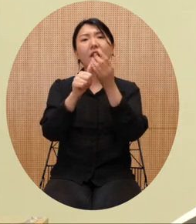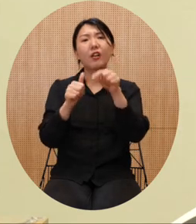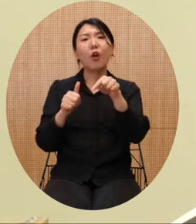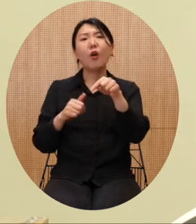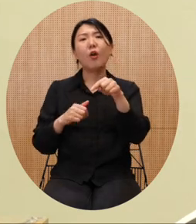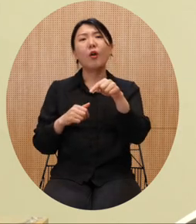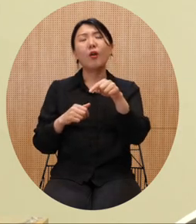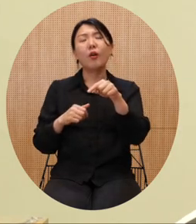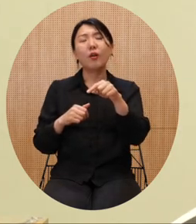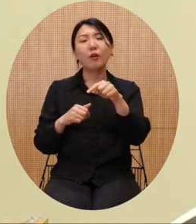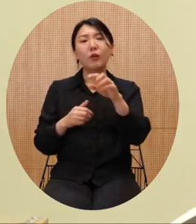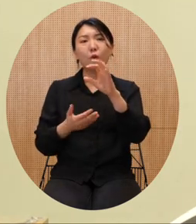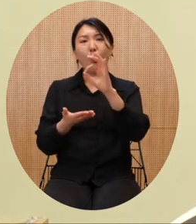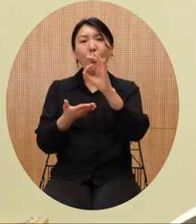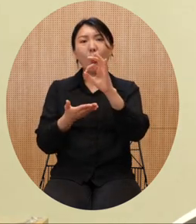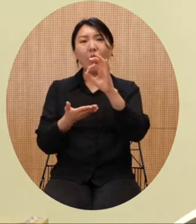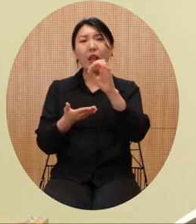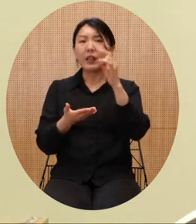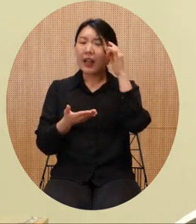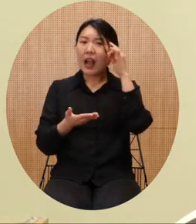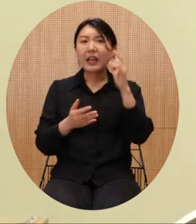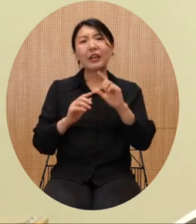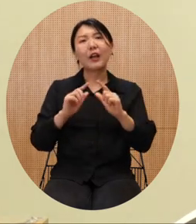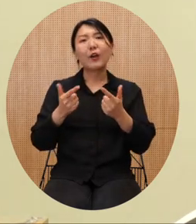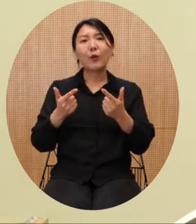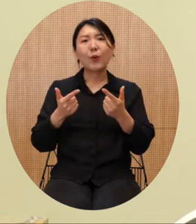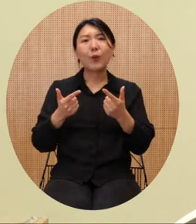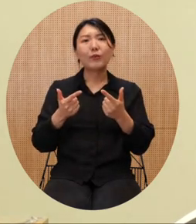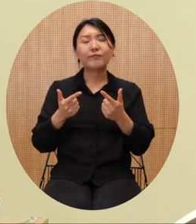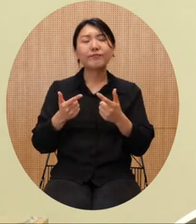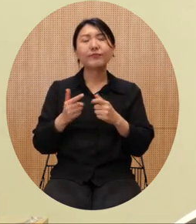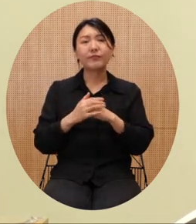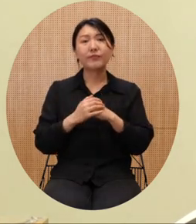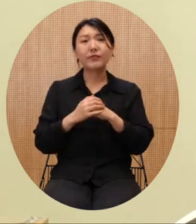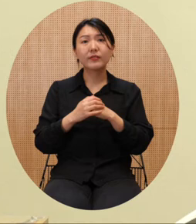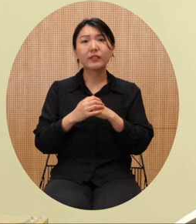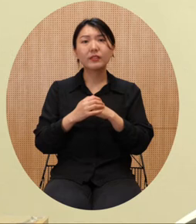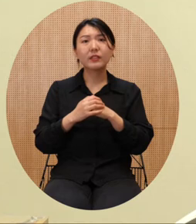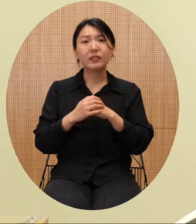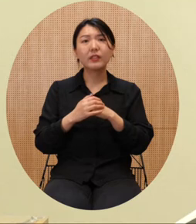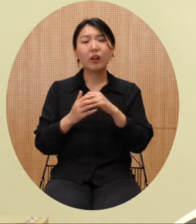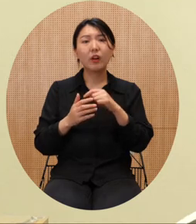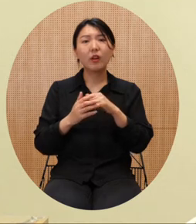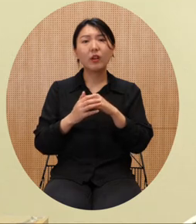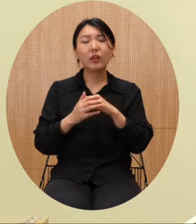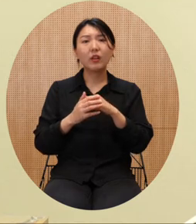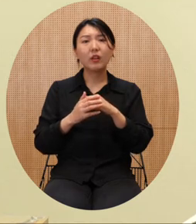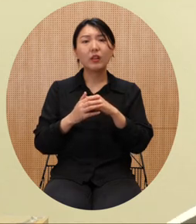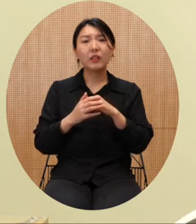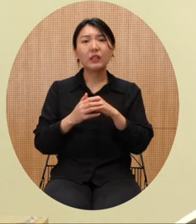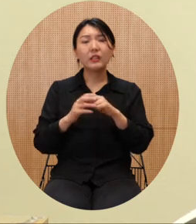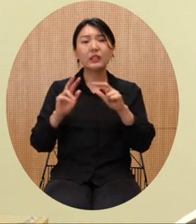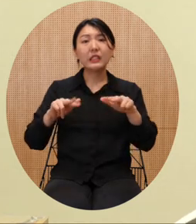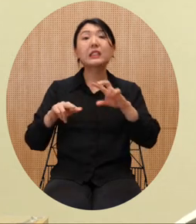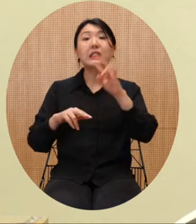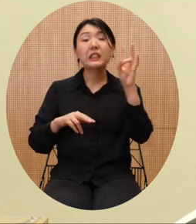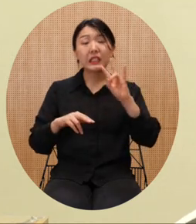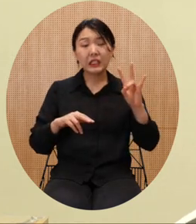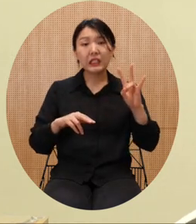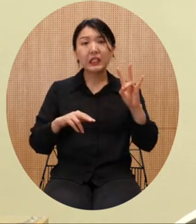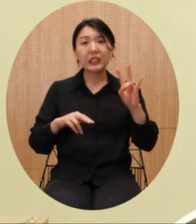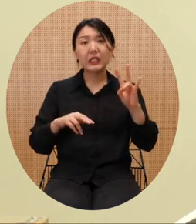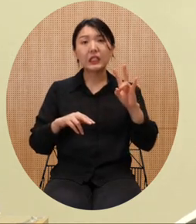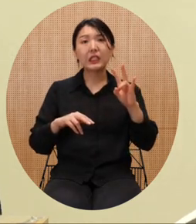이런 것들을 감안하지 않고 무조건 소득으로 자를 수는 없는 것이거든요. 그런 측면에서 본다고 하면 지금 시흥시의